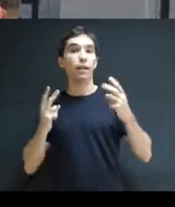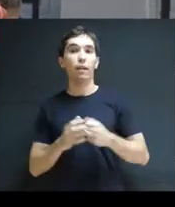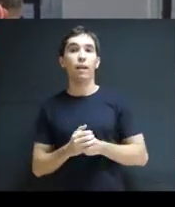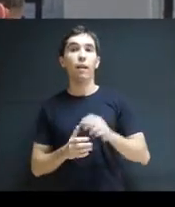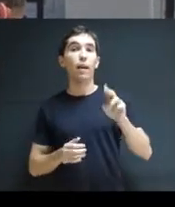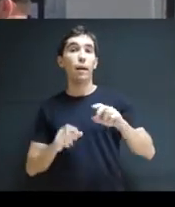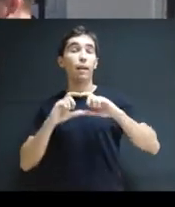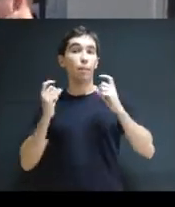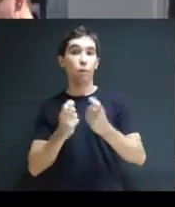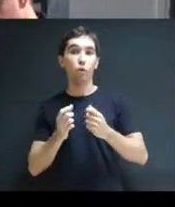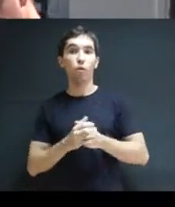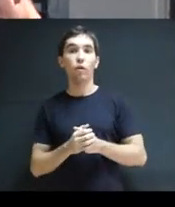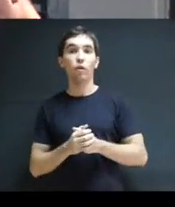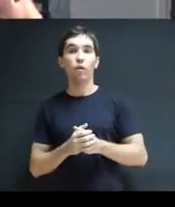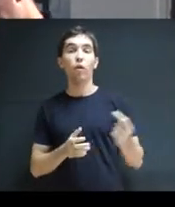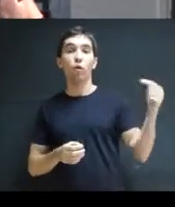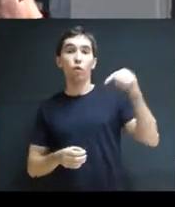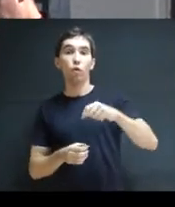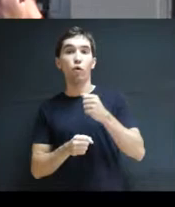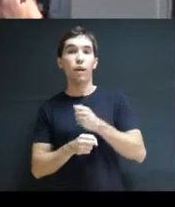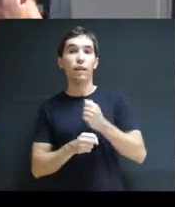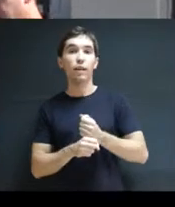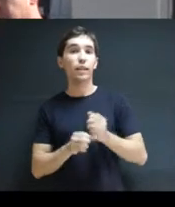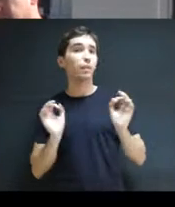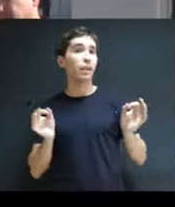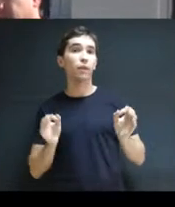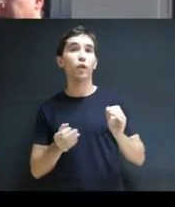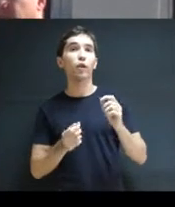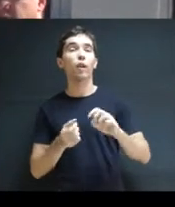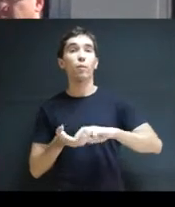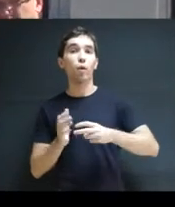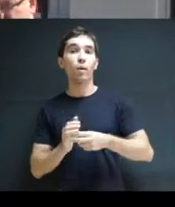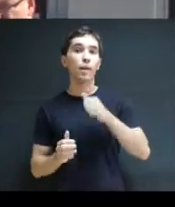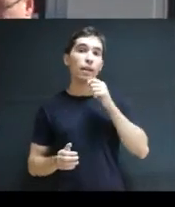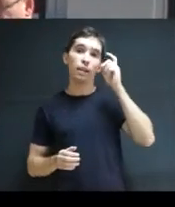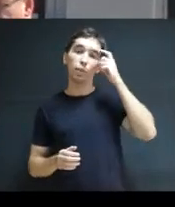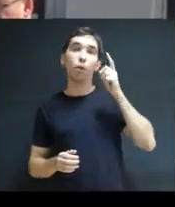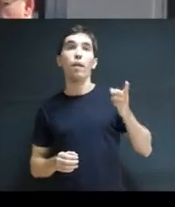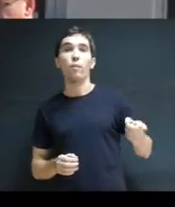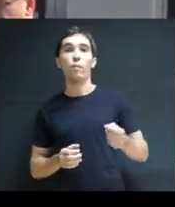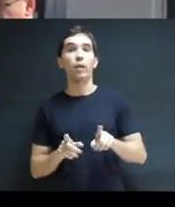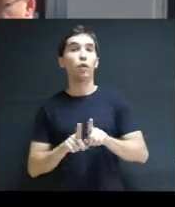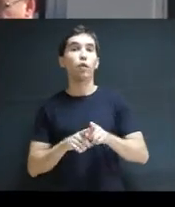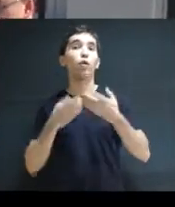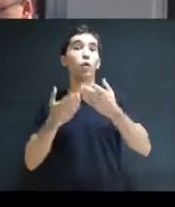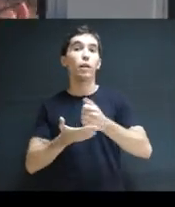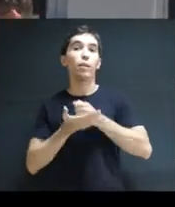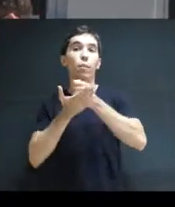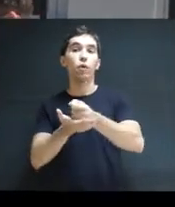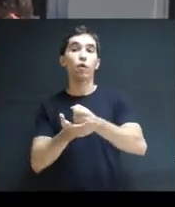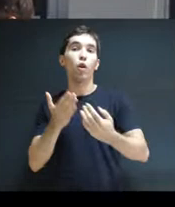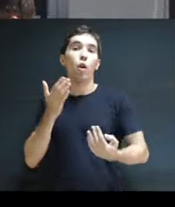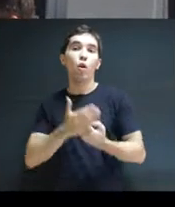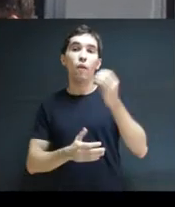da imate prostora, kad si došao raditi na specifičnom problemu i razmišljati o njemu, za dobiti podršku za primjenu